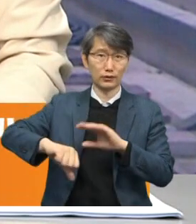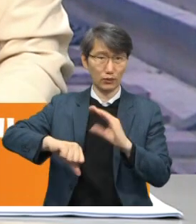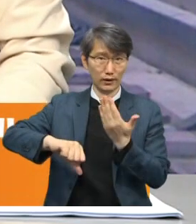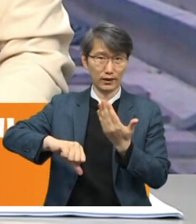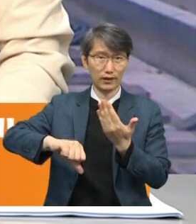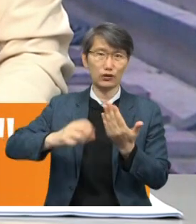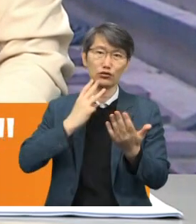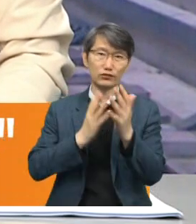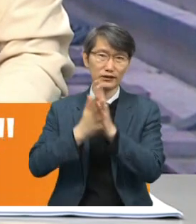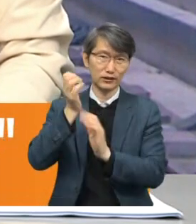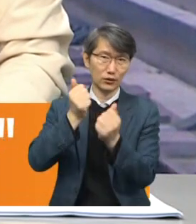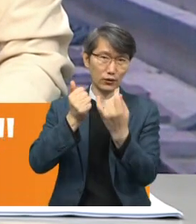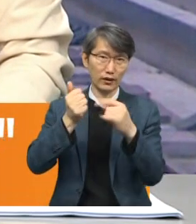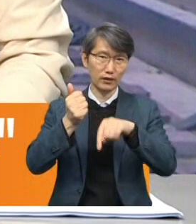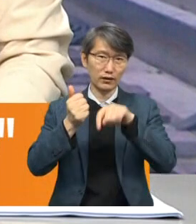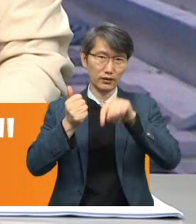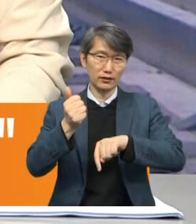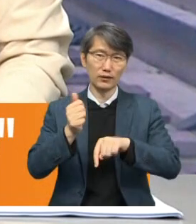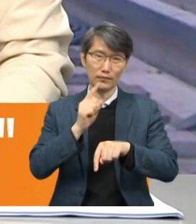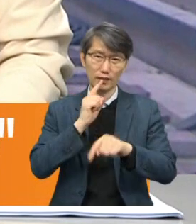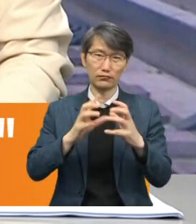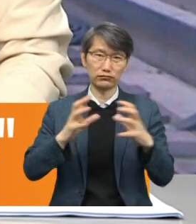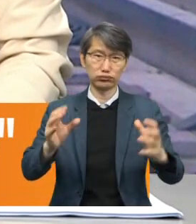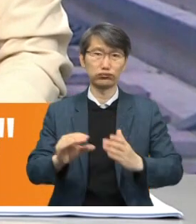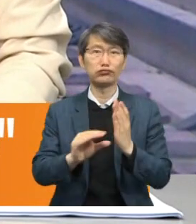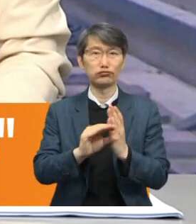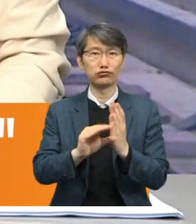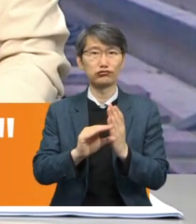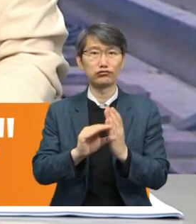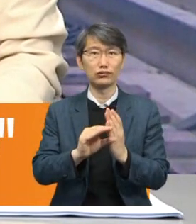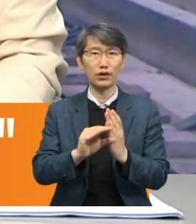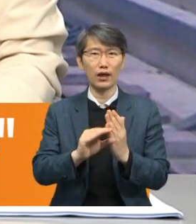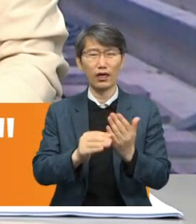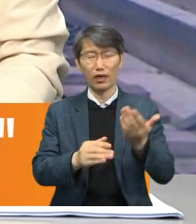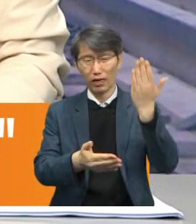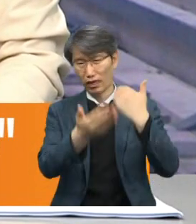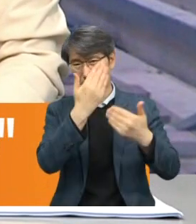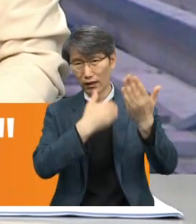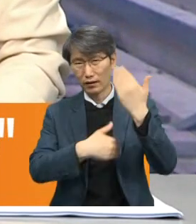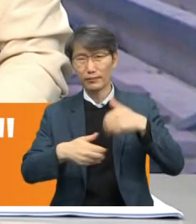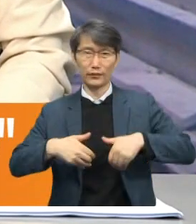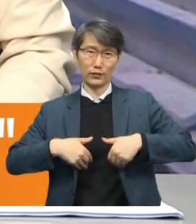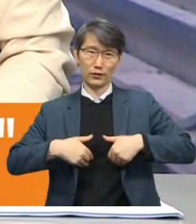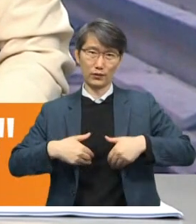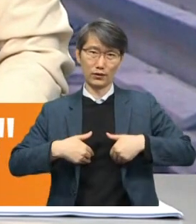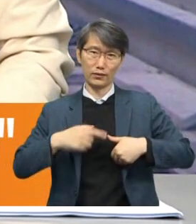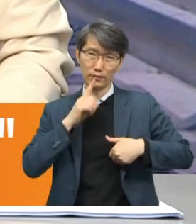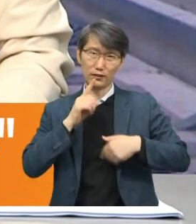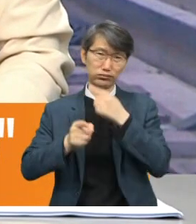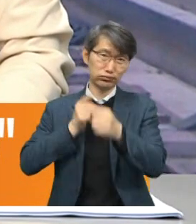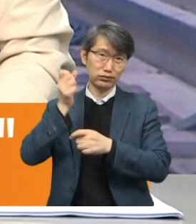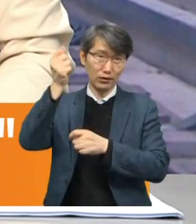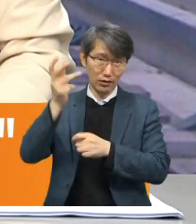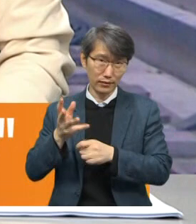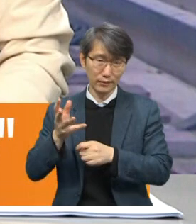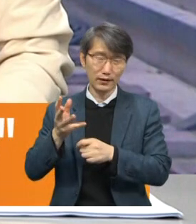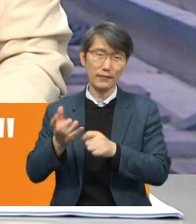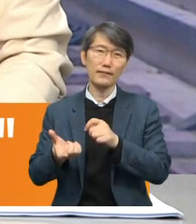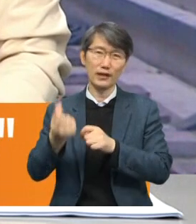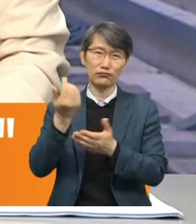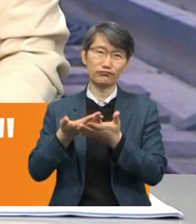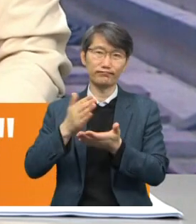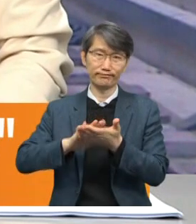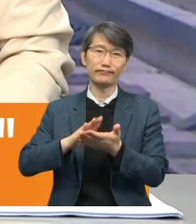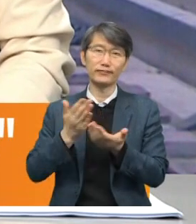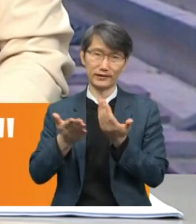두고 서울시의회에서도 문제가 공론화됐습니다. 오래전부터 필요성이 제기됐던 만큼 서울시에 빠른 대응을